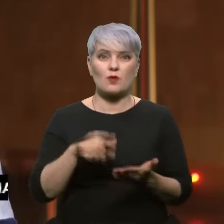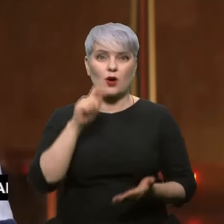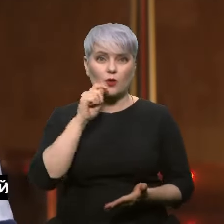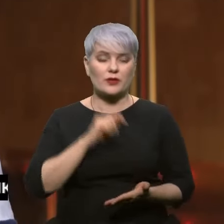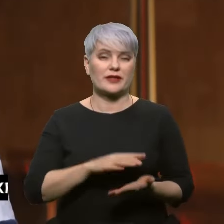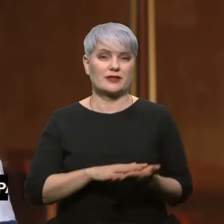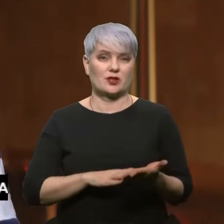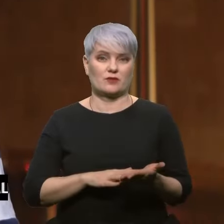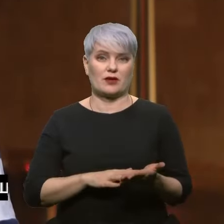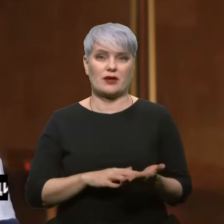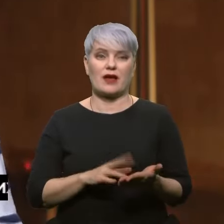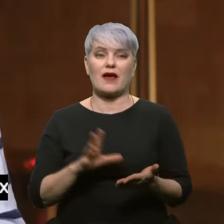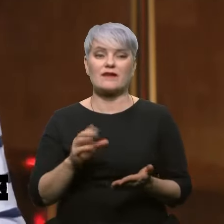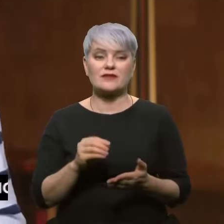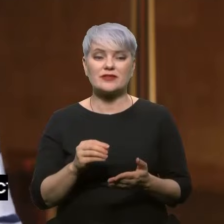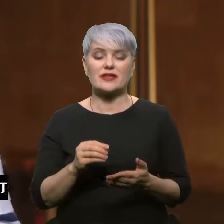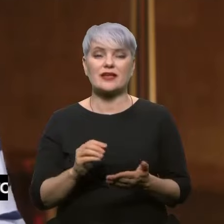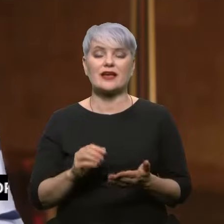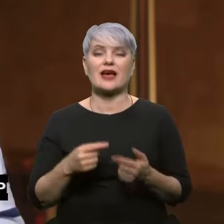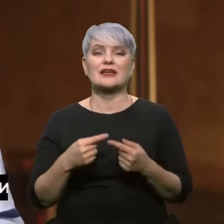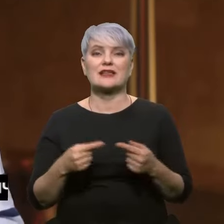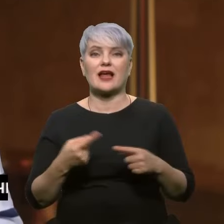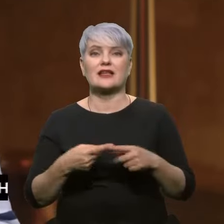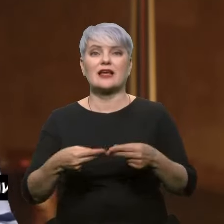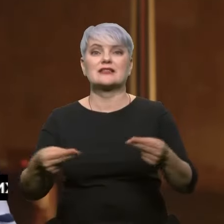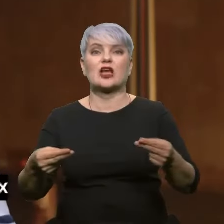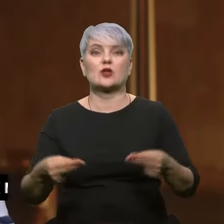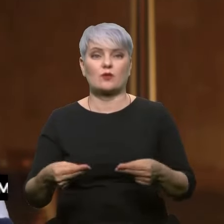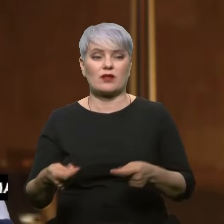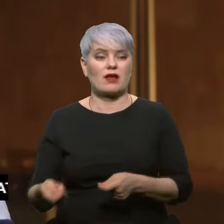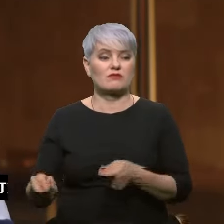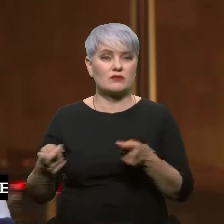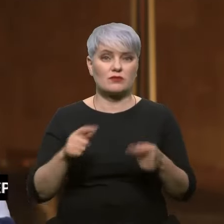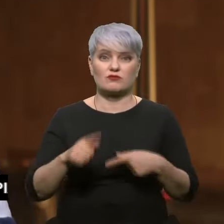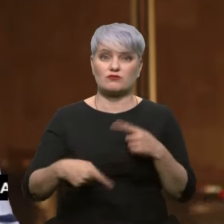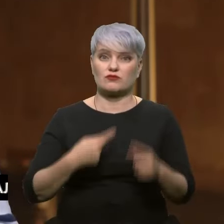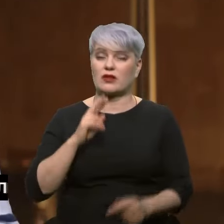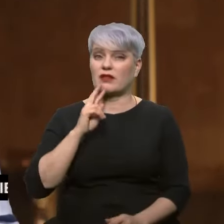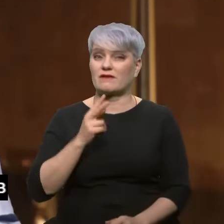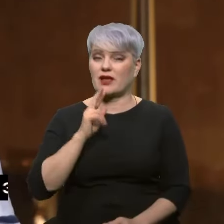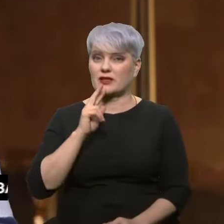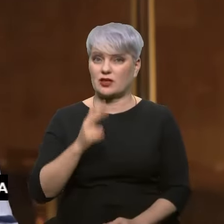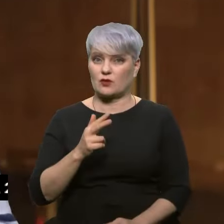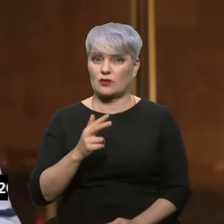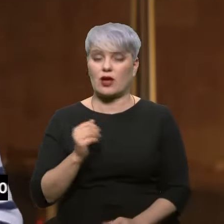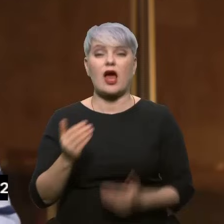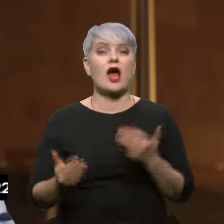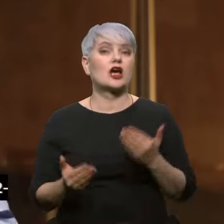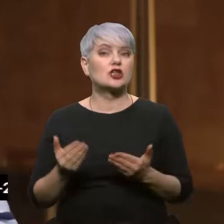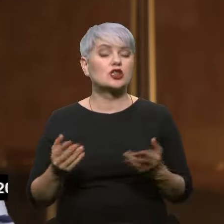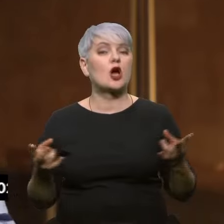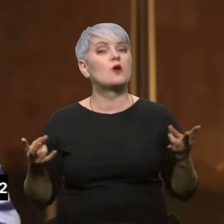відповідно законтрактували, потраплять через 2-3 роки. Ну а чи очікує Єнс Столтенберг, що боєприпаси знадобляться країнам ЄС,